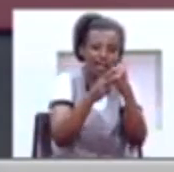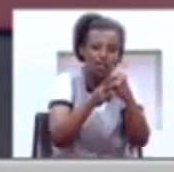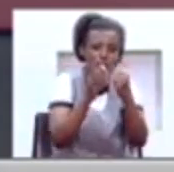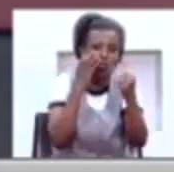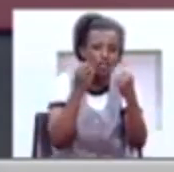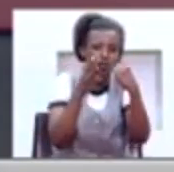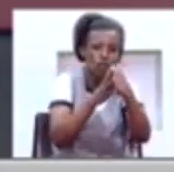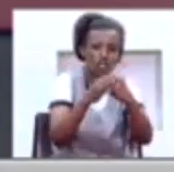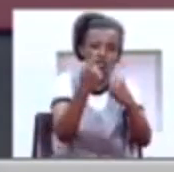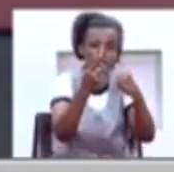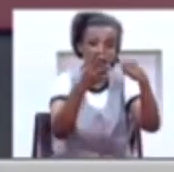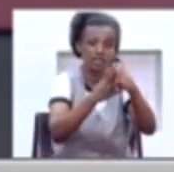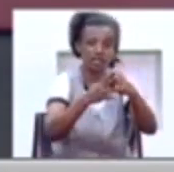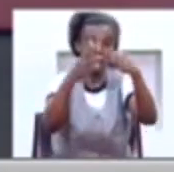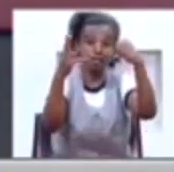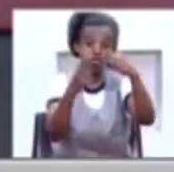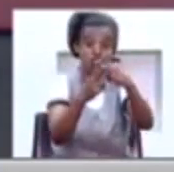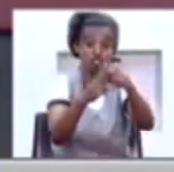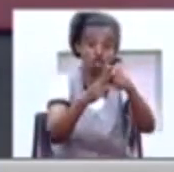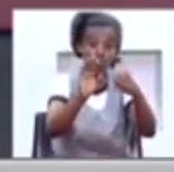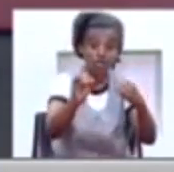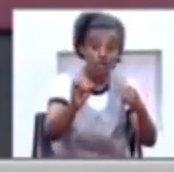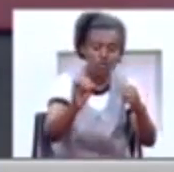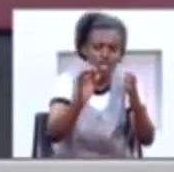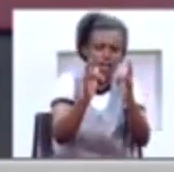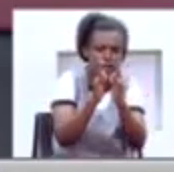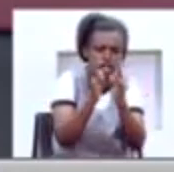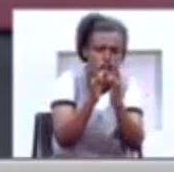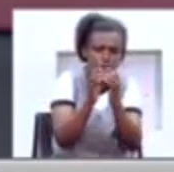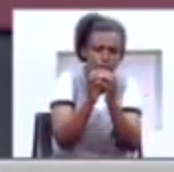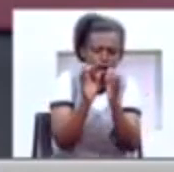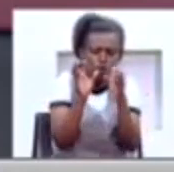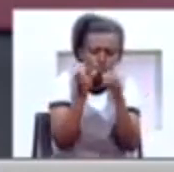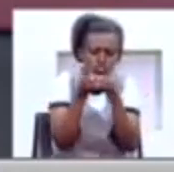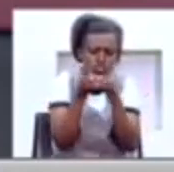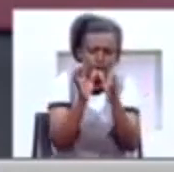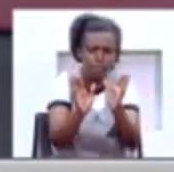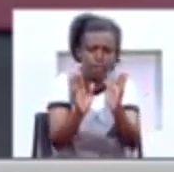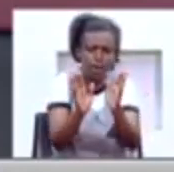7/9 1970 mukanama k'umwihariko twakoranye